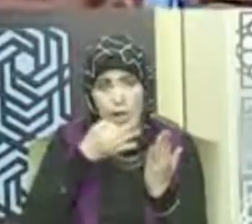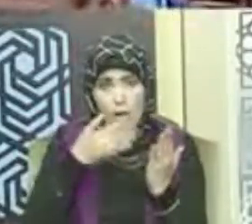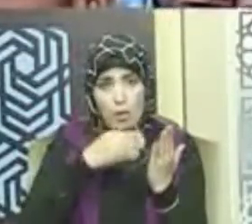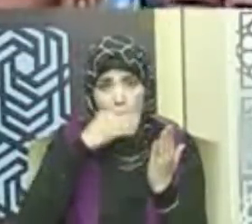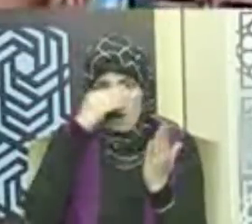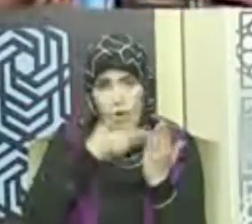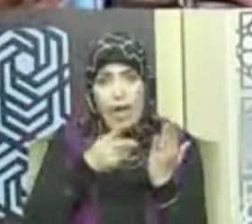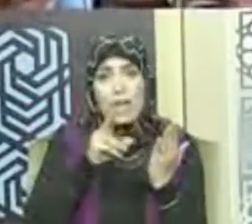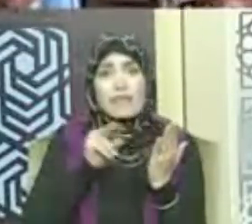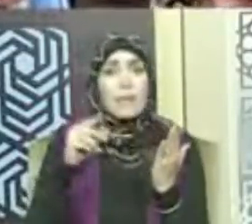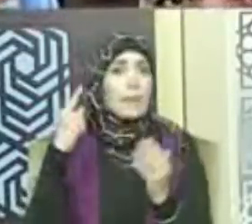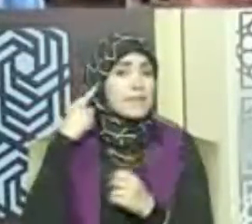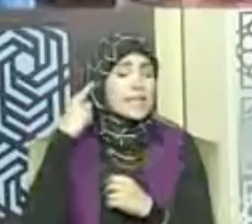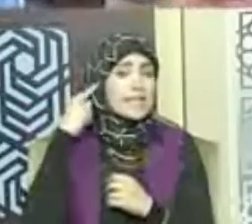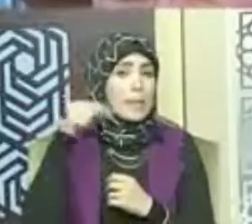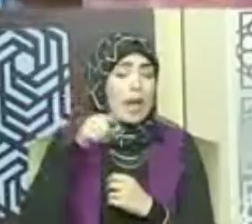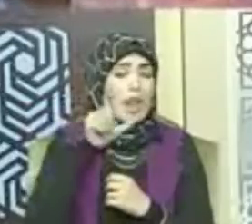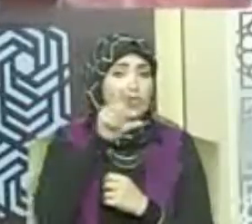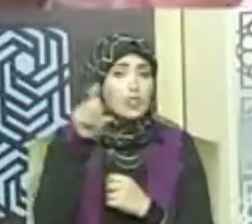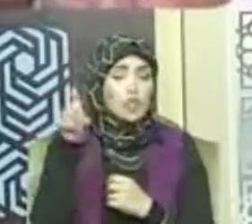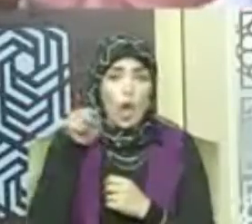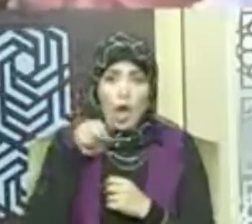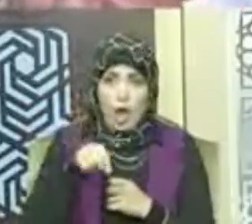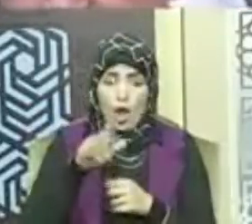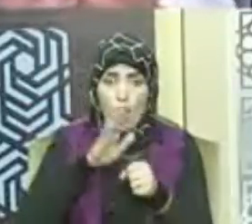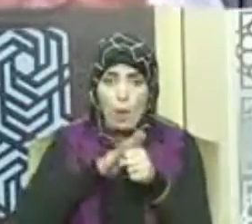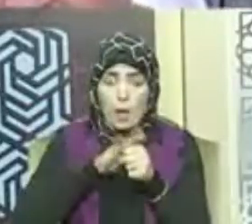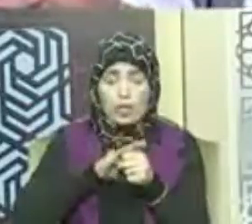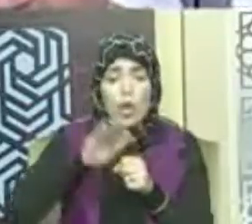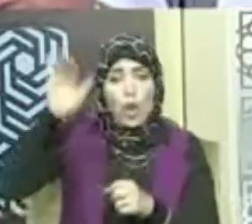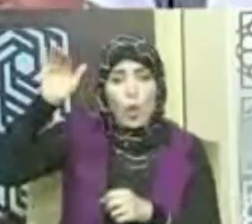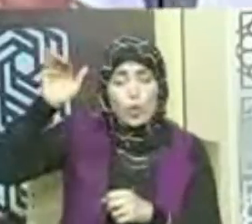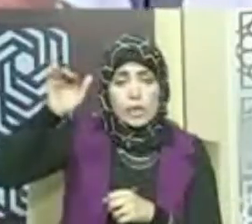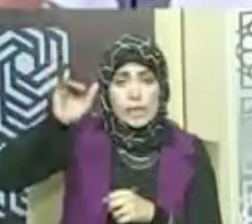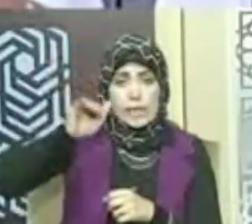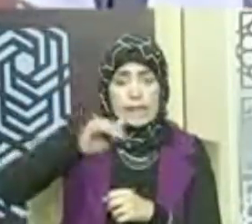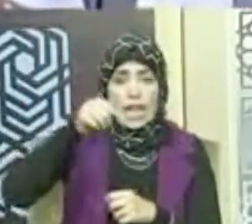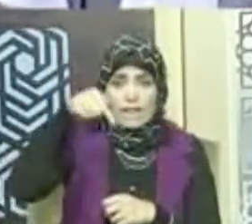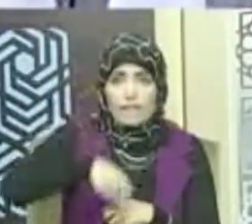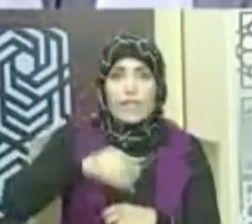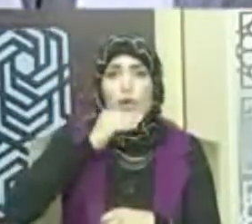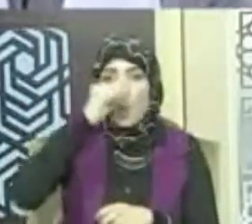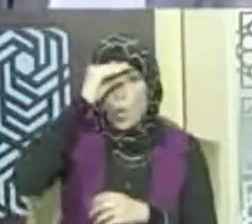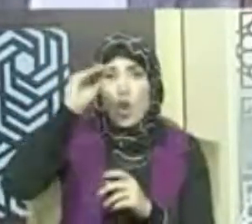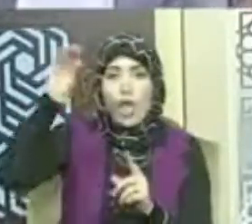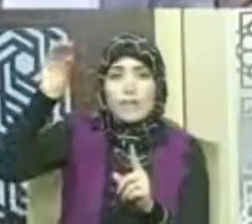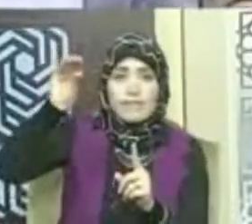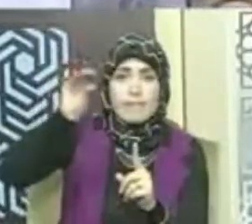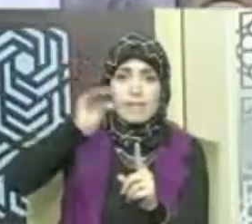إلى قوله تعالى: شهر رمضان الذي أنزل فيه القرآن،